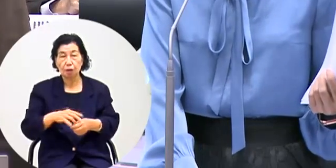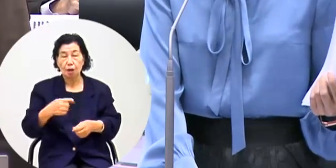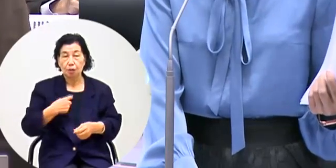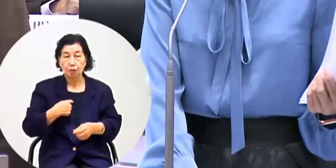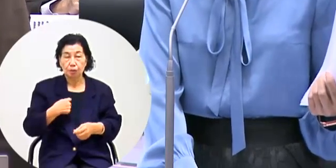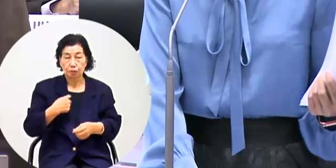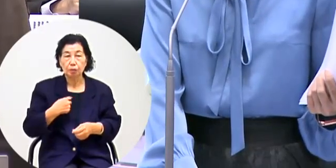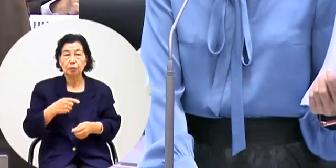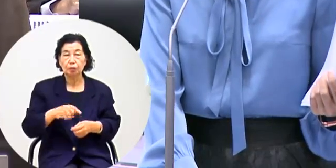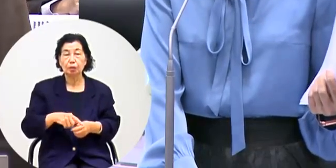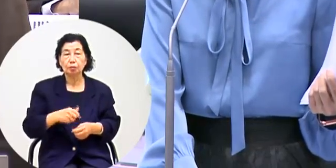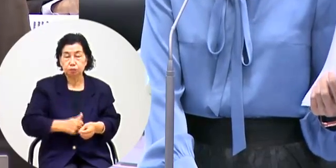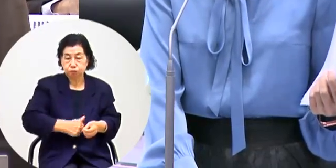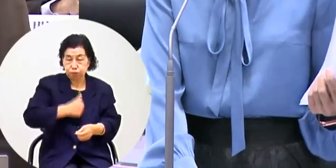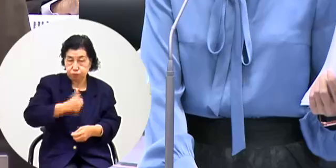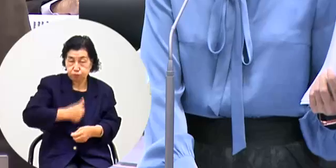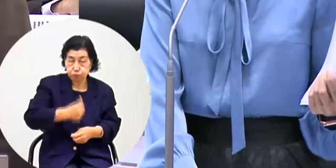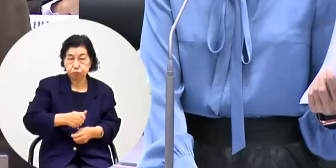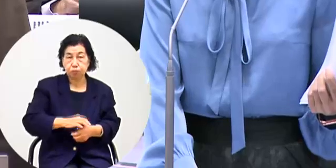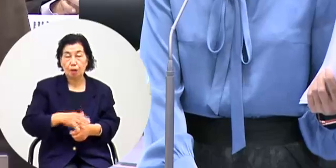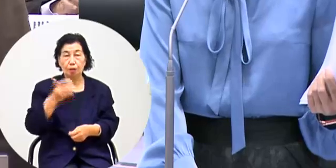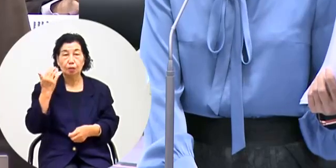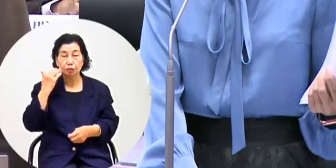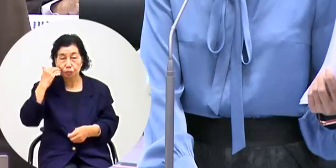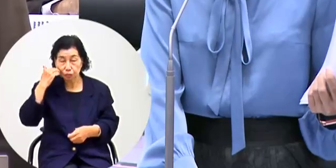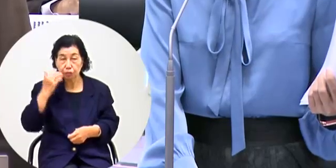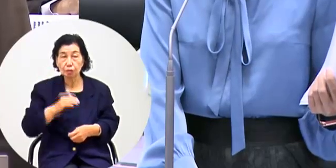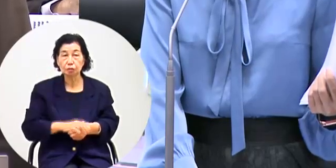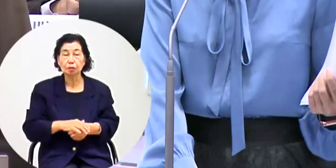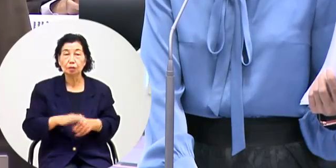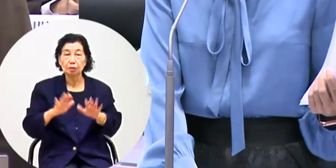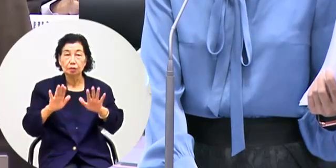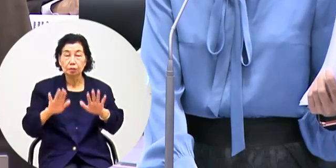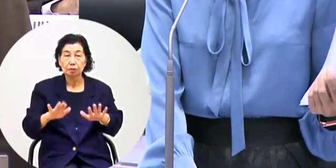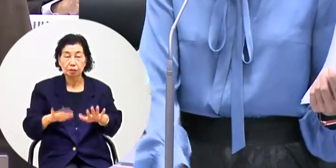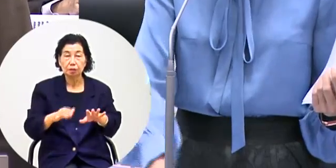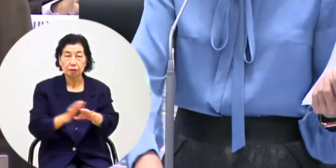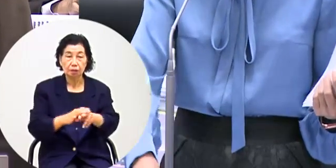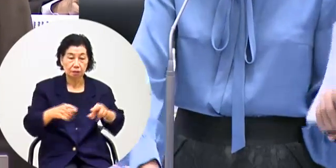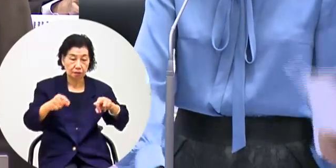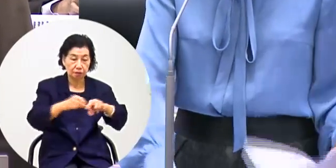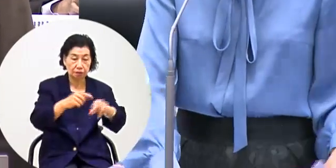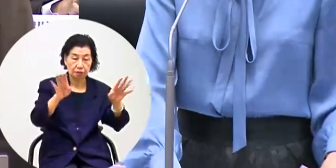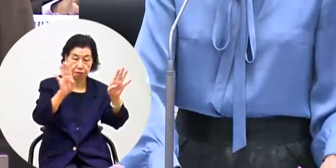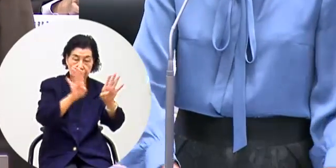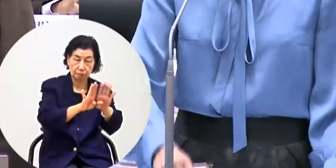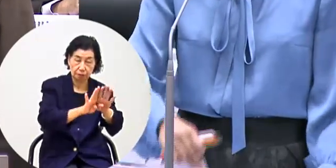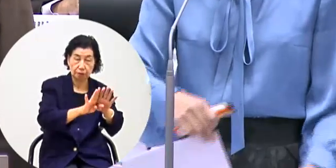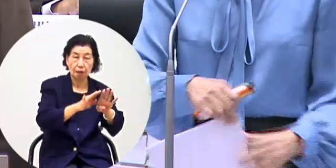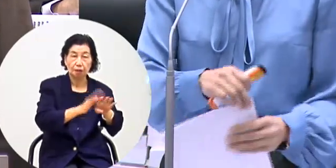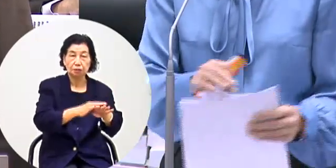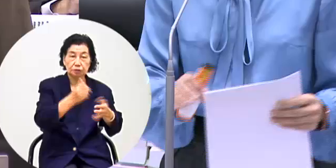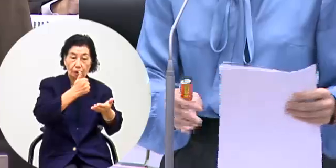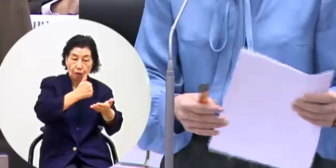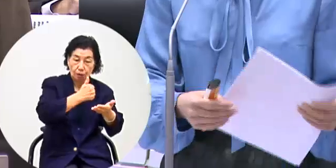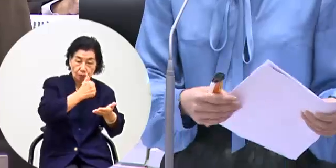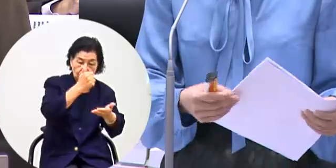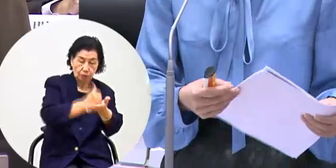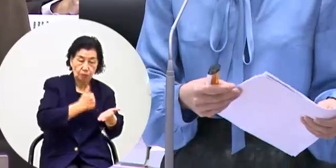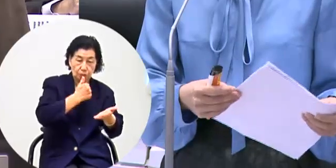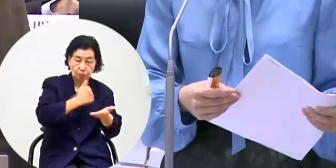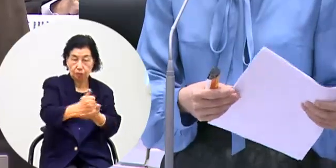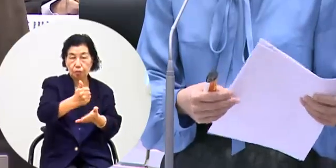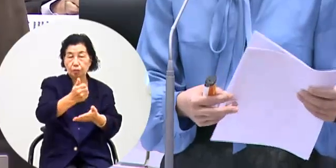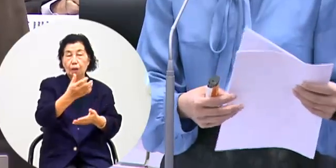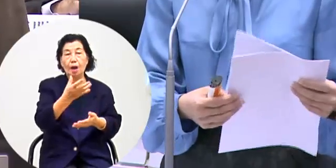没要给你代烧。我们现在对金门的态度就是这样， 是 他用尽各种方式县